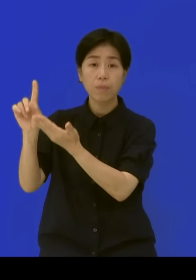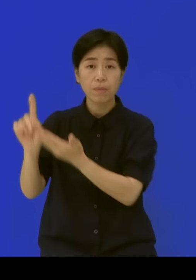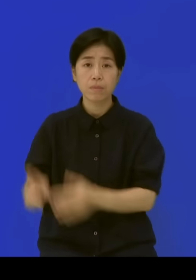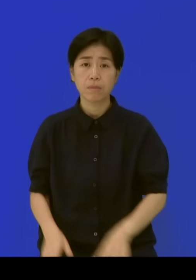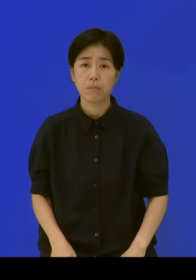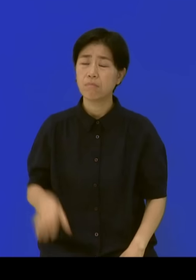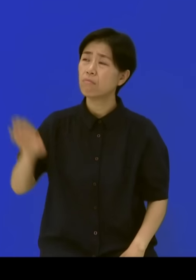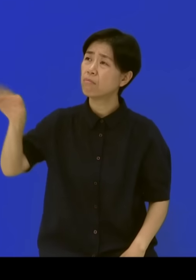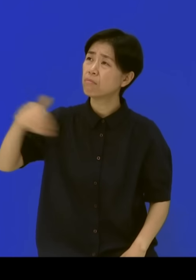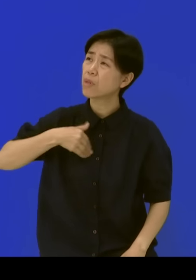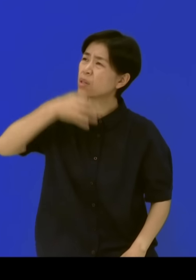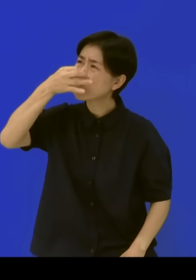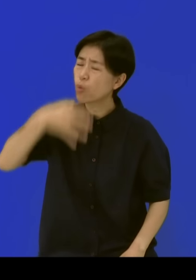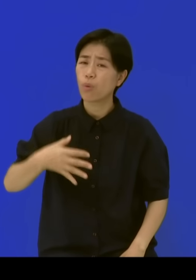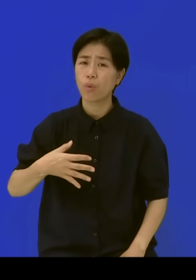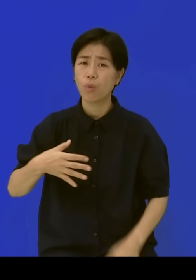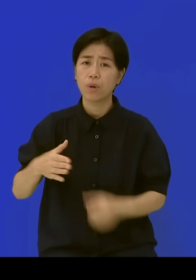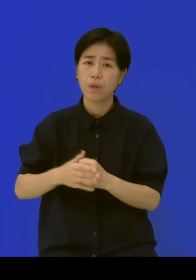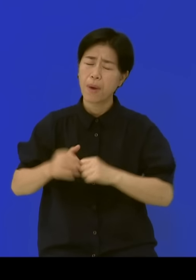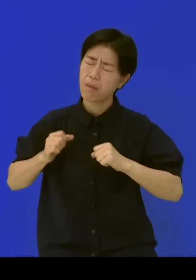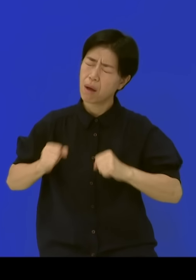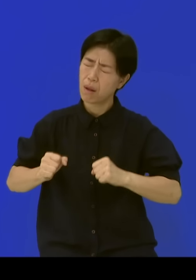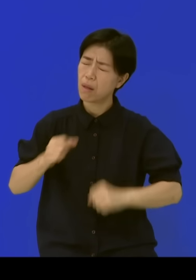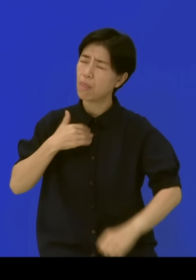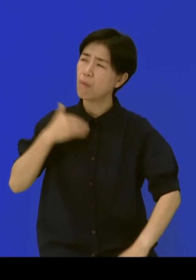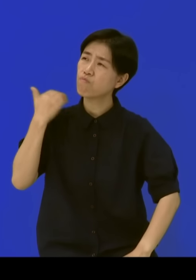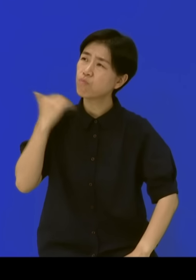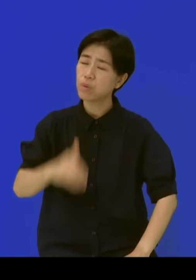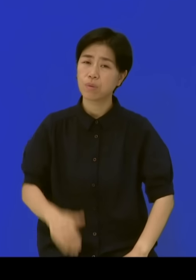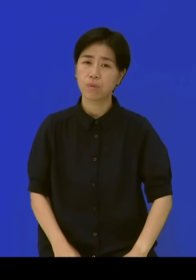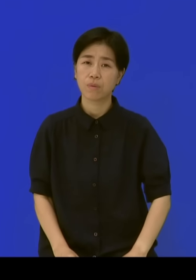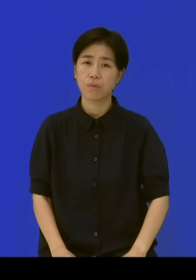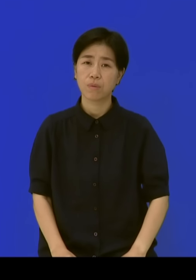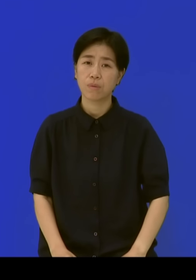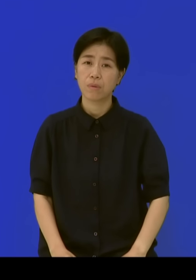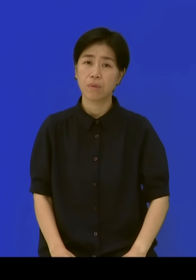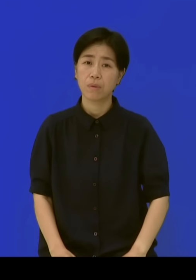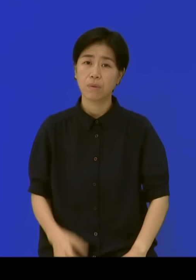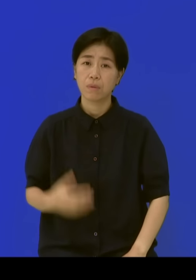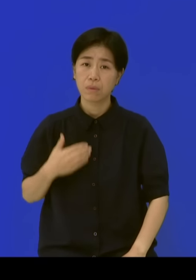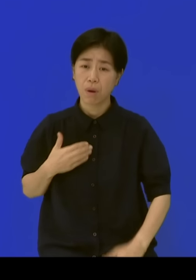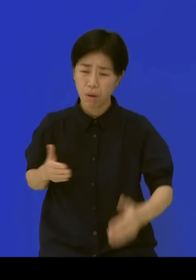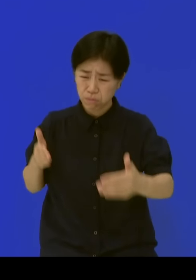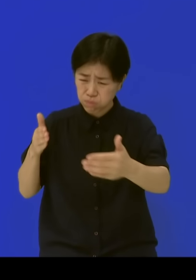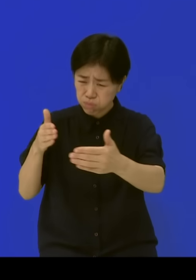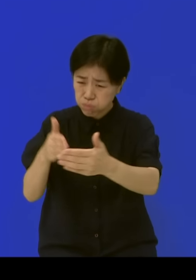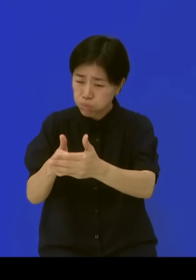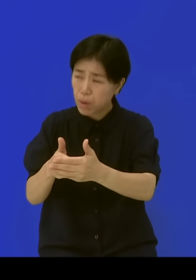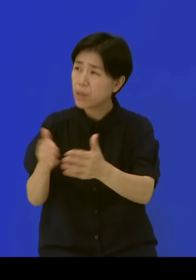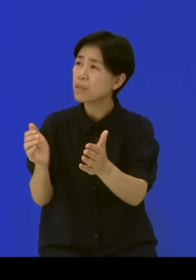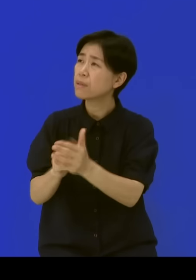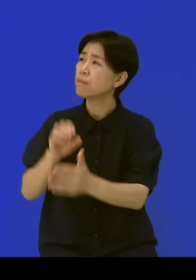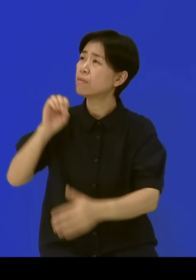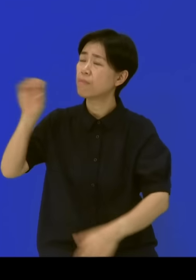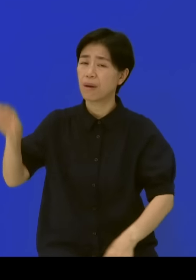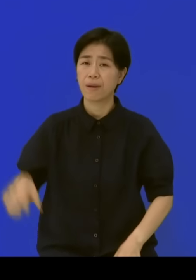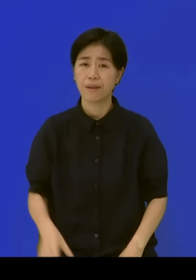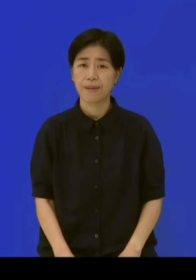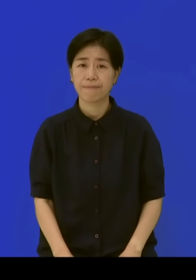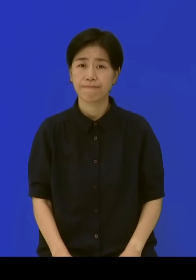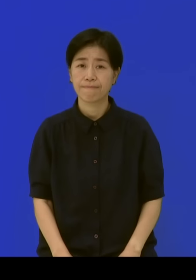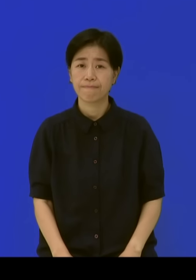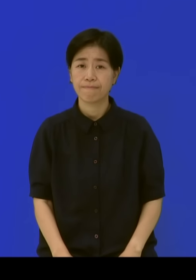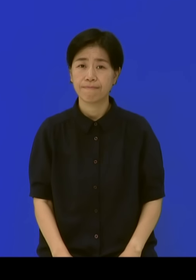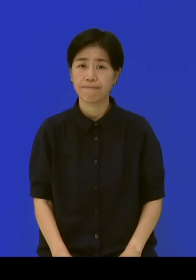저 힘들어서 더 이상 못 달리겠다고 했던 것 같아요. 예. 달려갈 길을 다 달렸다고 하신 게 맞냐고 예. 여쭤본